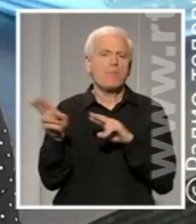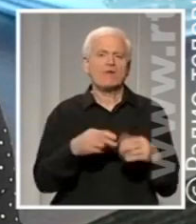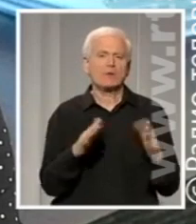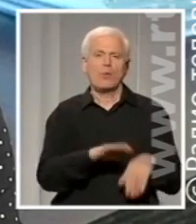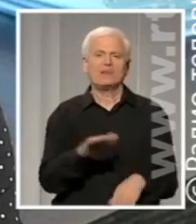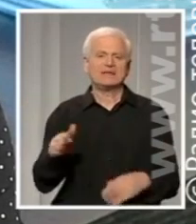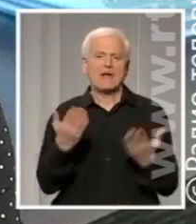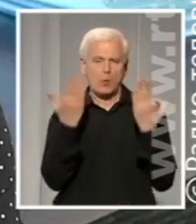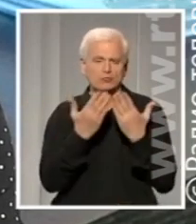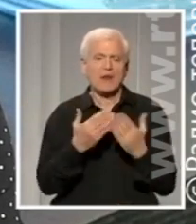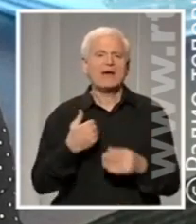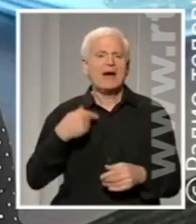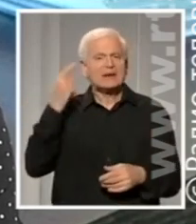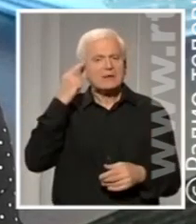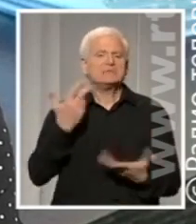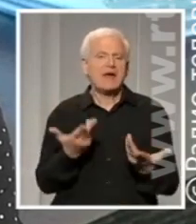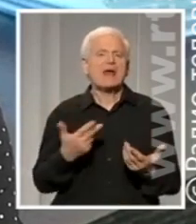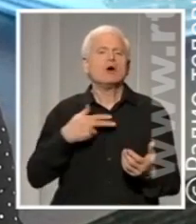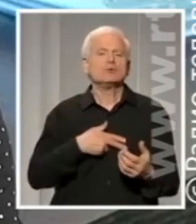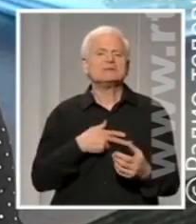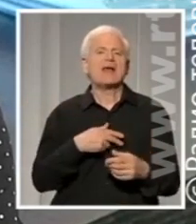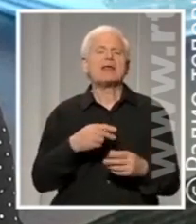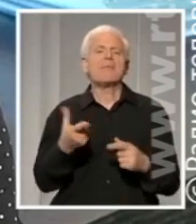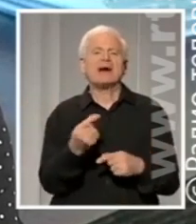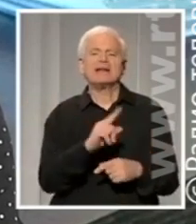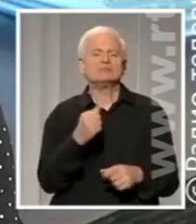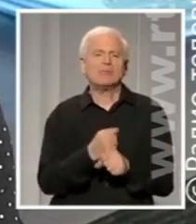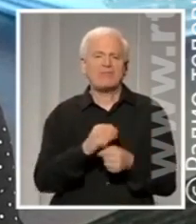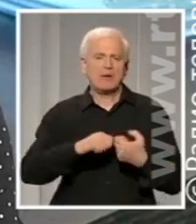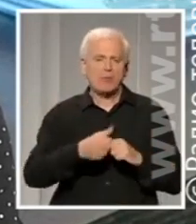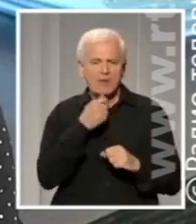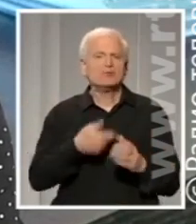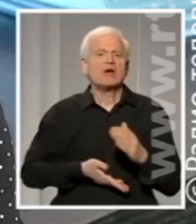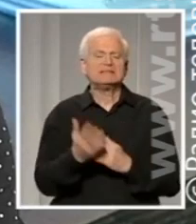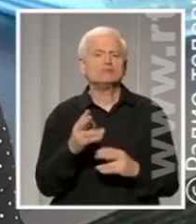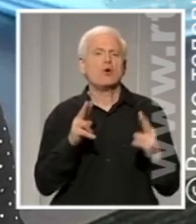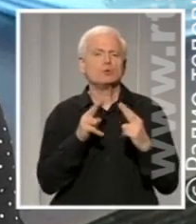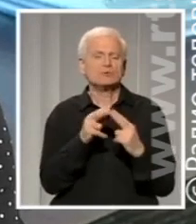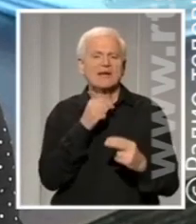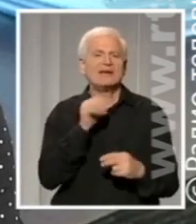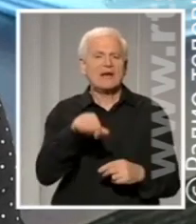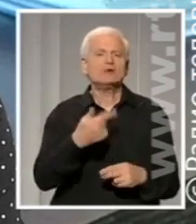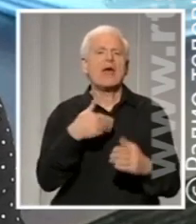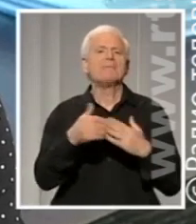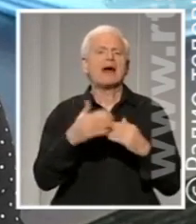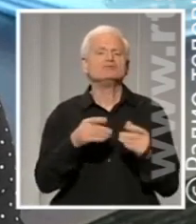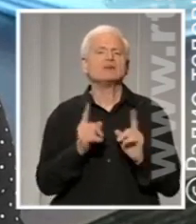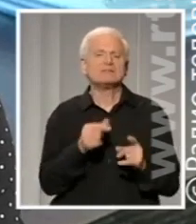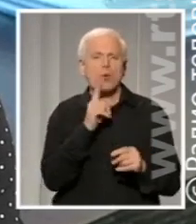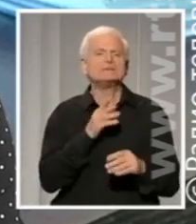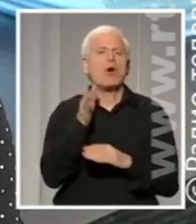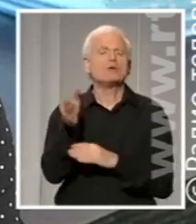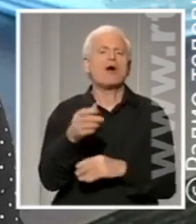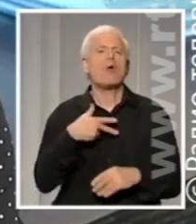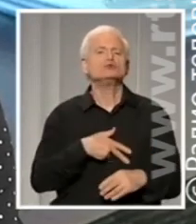Nadamo se da socijalni partneri neće praviti problem, nego će izaći u susret i da će praktična nastava koja se odvija kod socijalnih